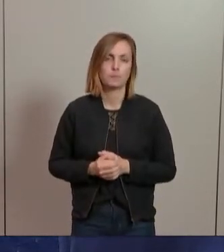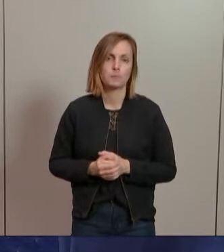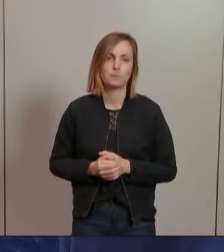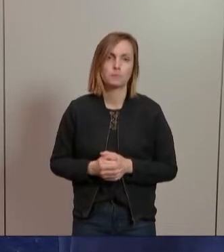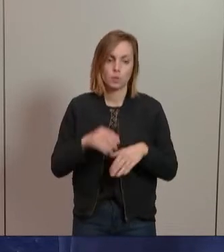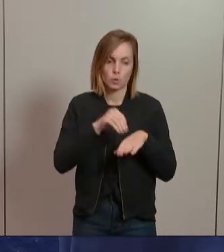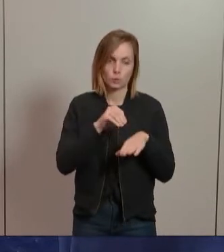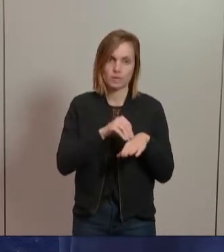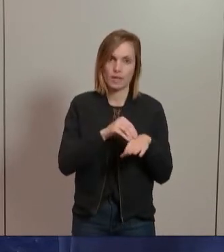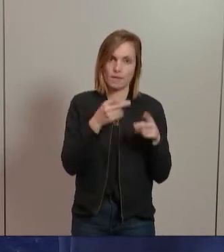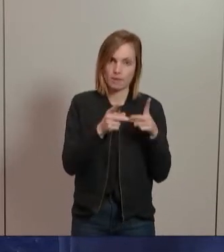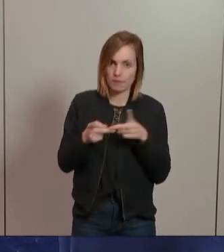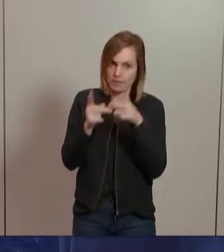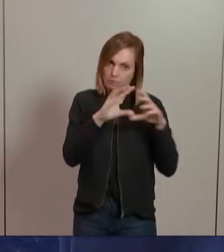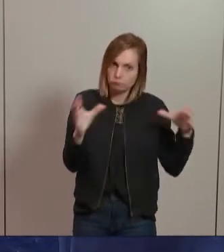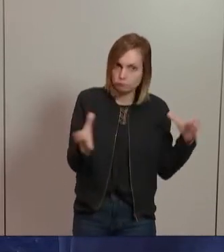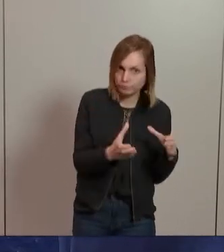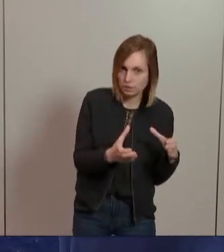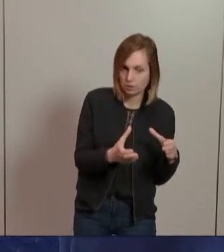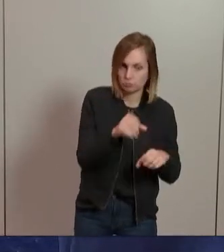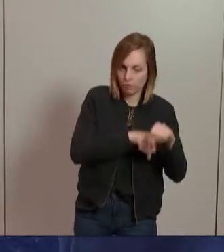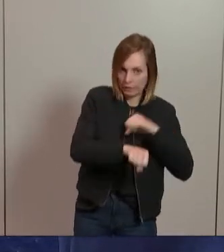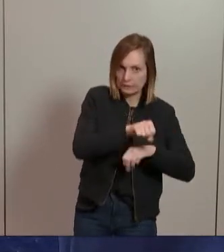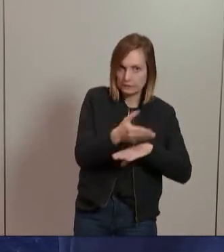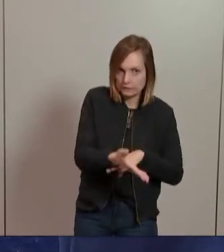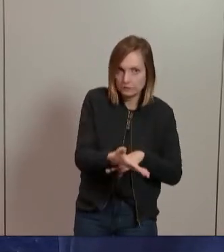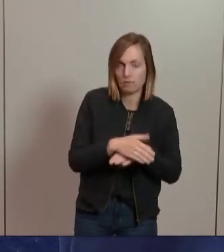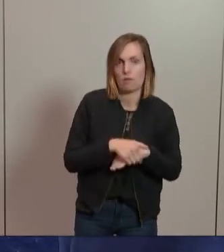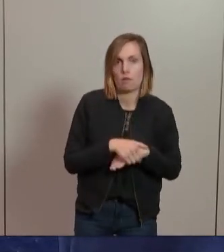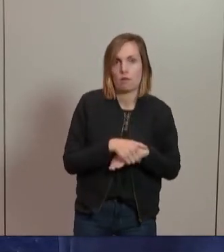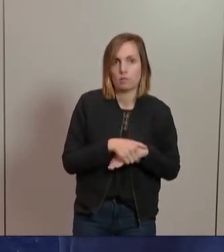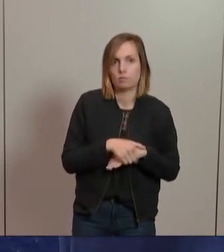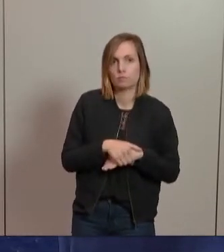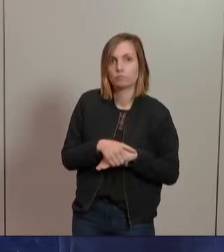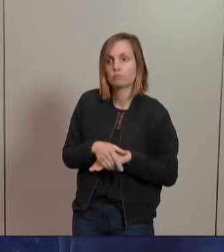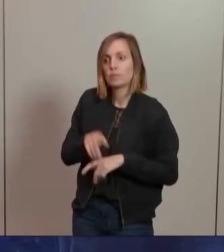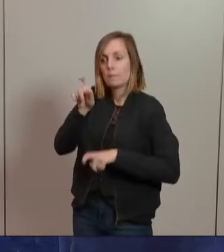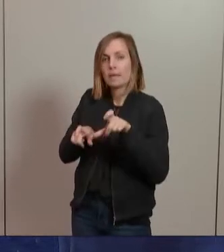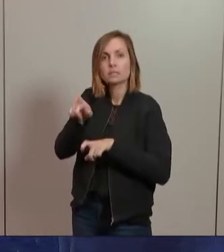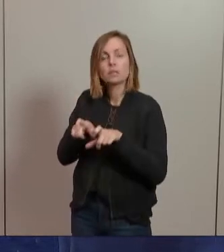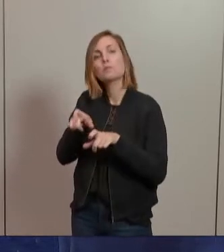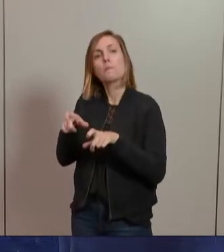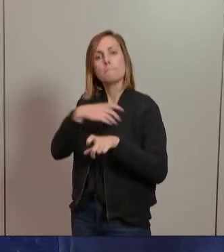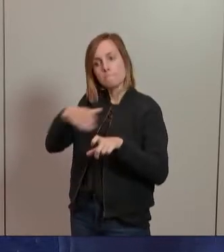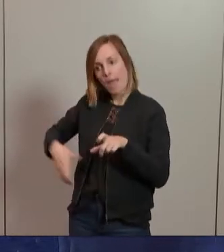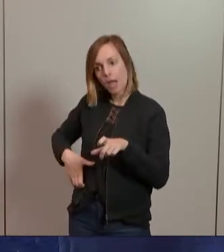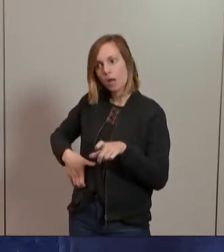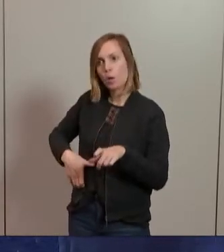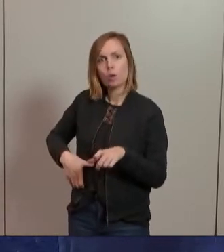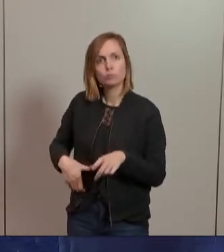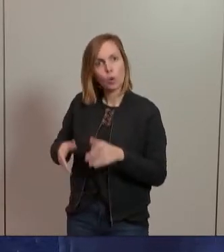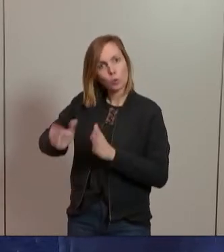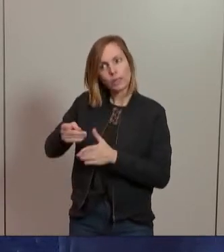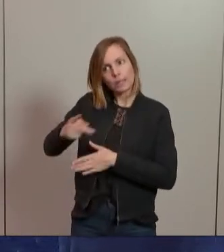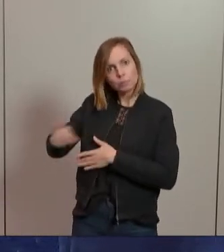Le conseil intercommunal qu'il s'agit donc de mettre en place ne remet pas en cause l'autorité des maires sur le territoire de la commune, doit être